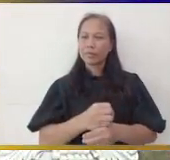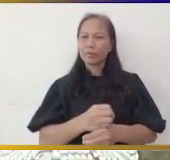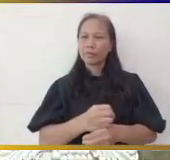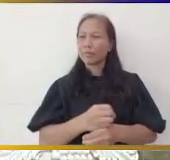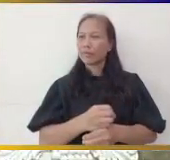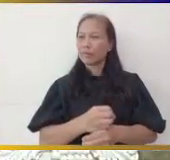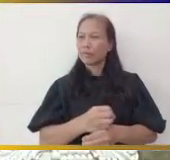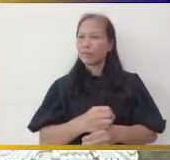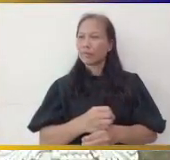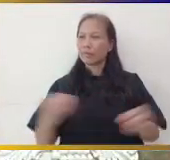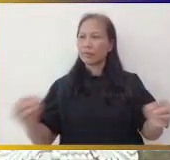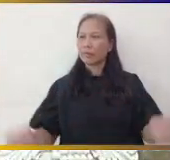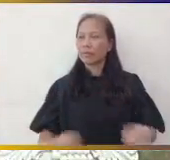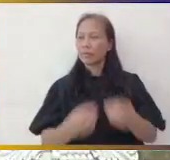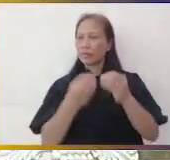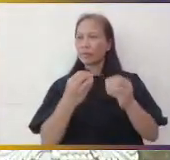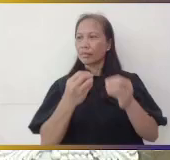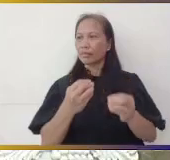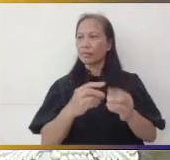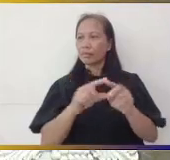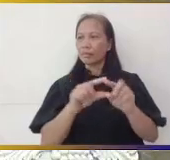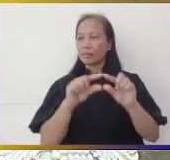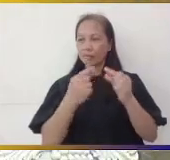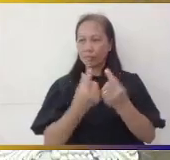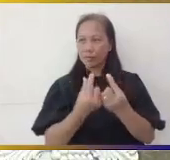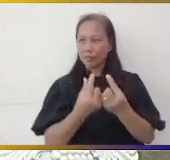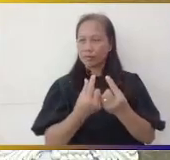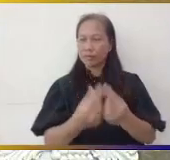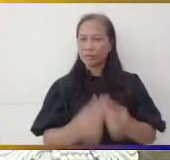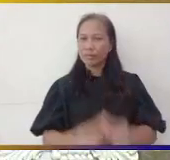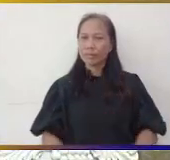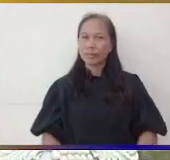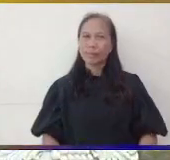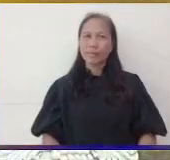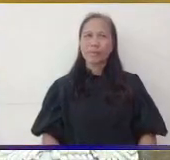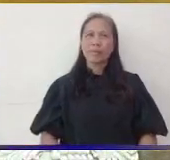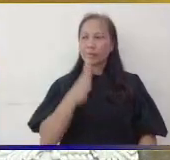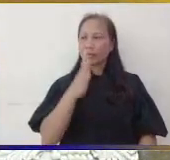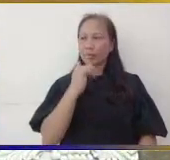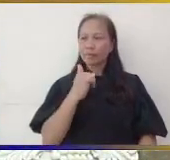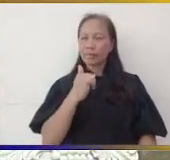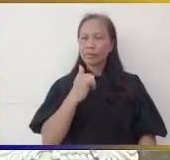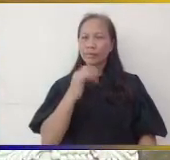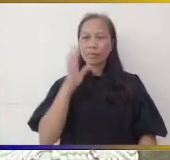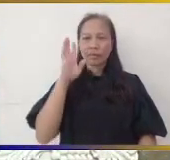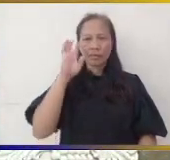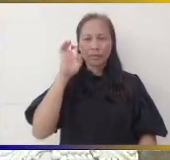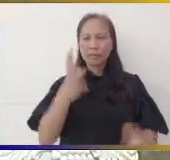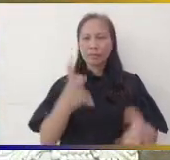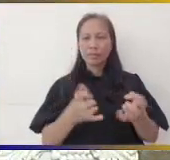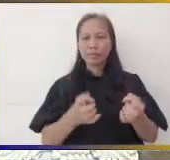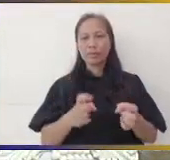change the change na mabago yong ah Uh Catholic system So ano pang ginawa niya nag nag-establisar